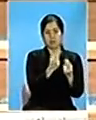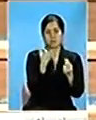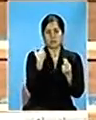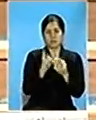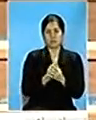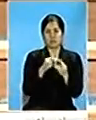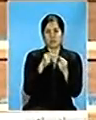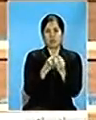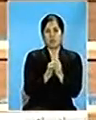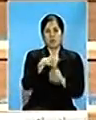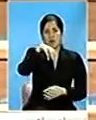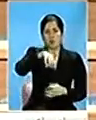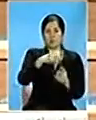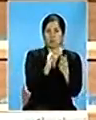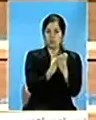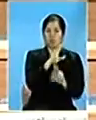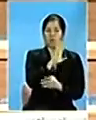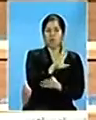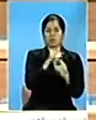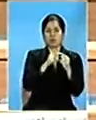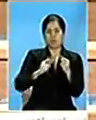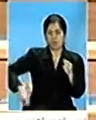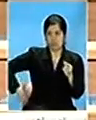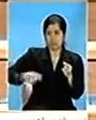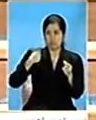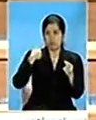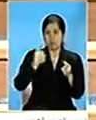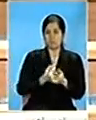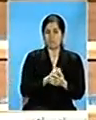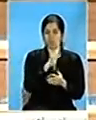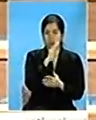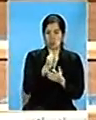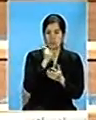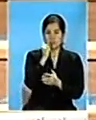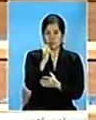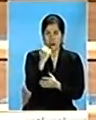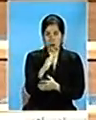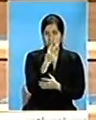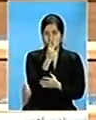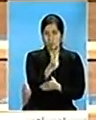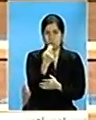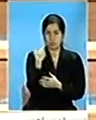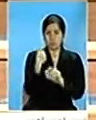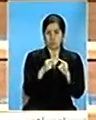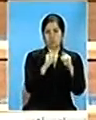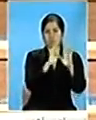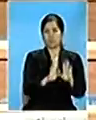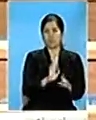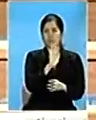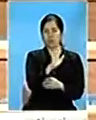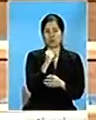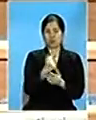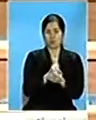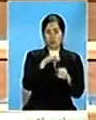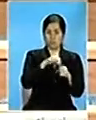มเปญบ้างหรือไม่อย่างไรและถ้าท่านไปแล้วสภาพความเป็นอยู่ของท่านวีระสมความคิดเป็นอย่าง